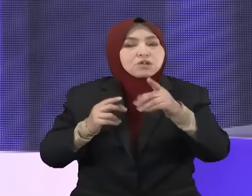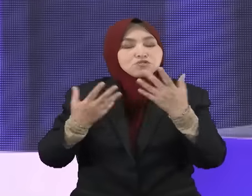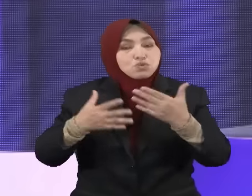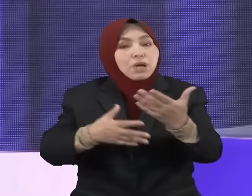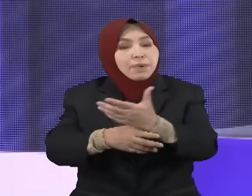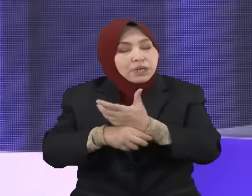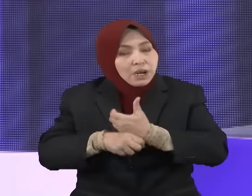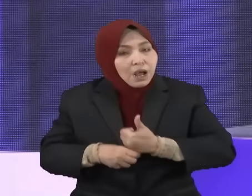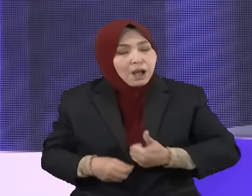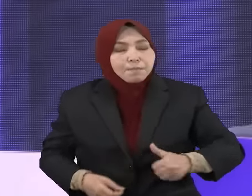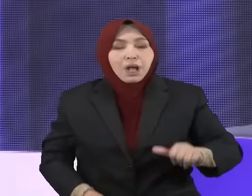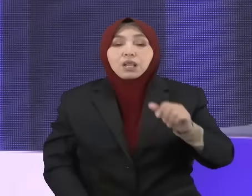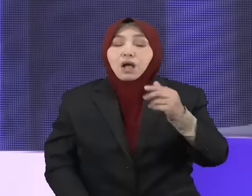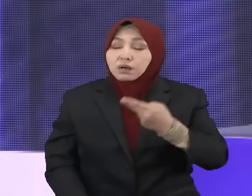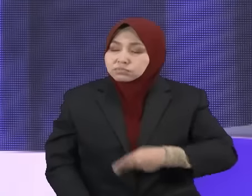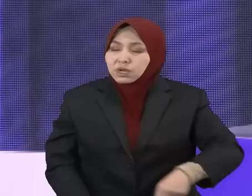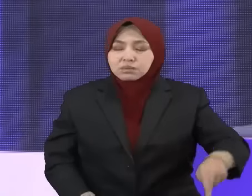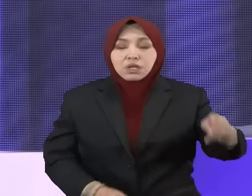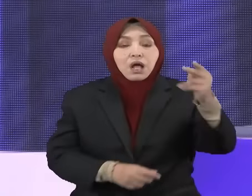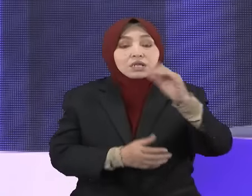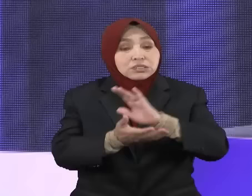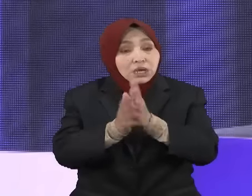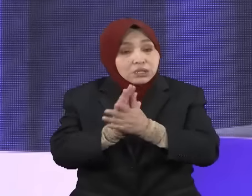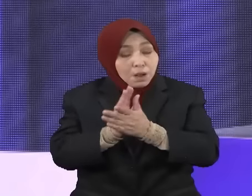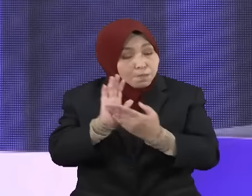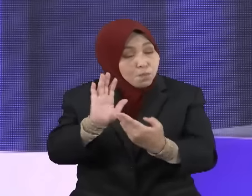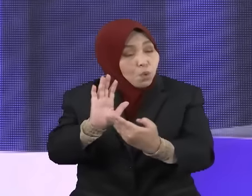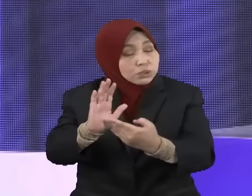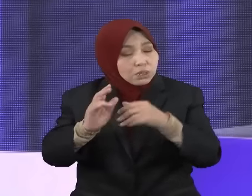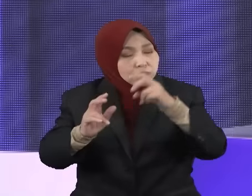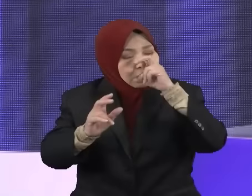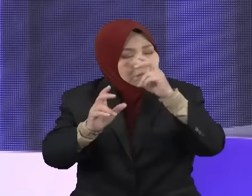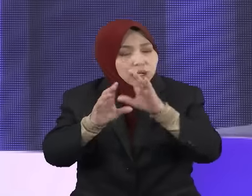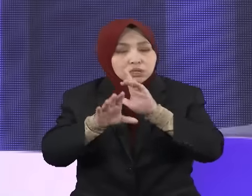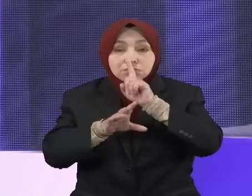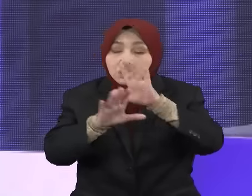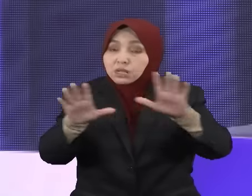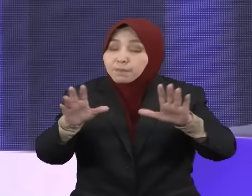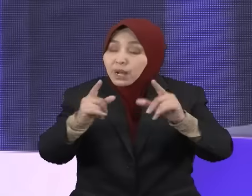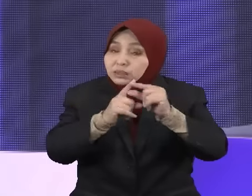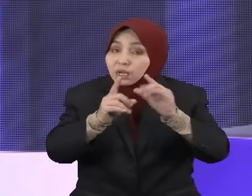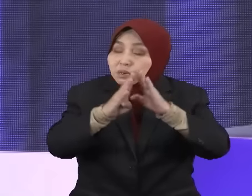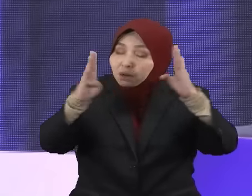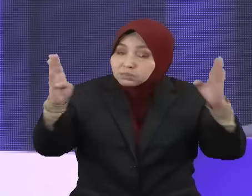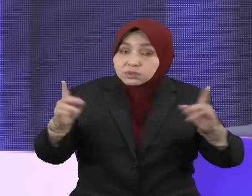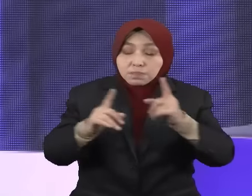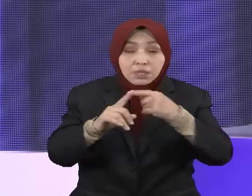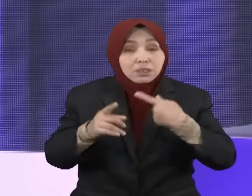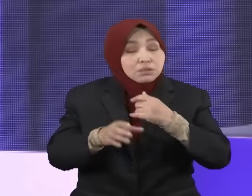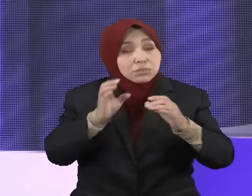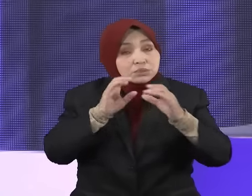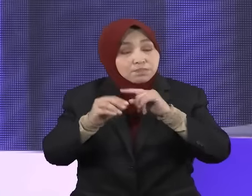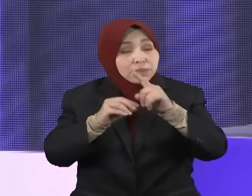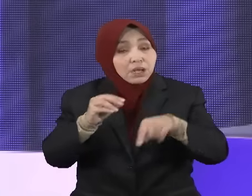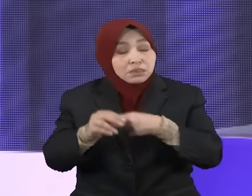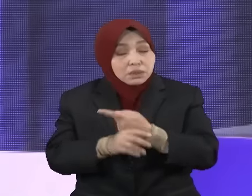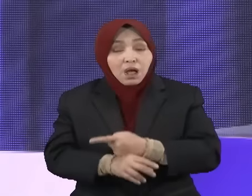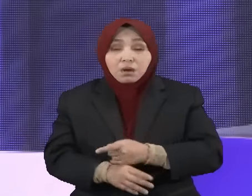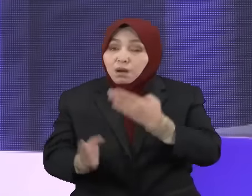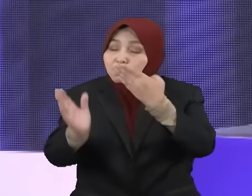mendapat al-hujjatul baligha. Jadi ini adalah perkataan yang besar, sehingga kan apabila kita bercakap tentang hujjatul